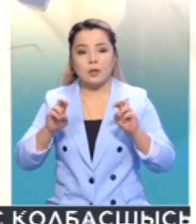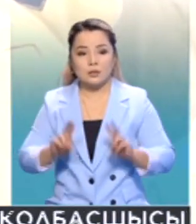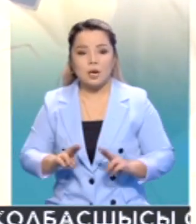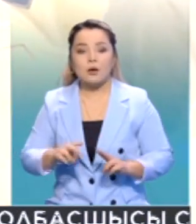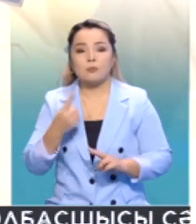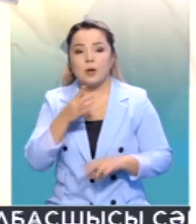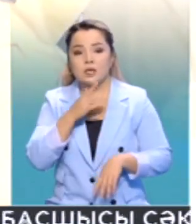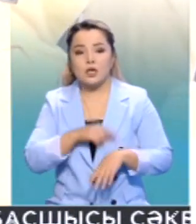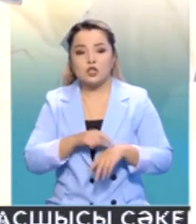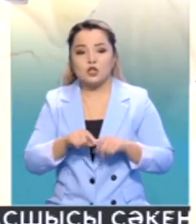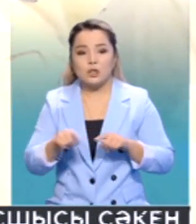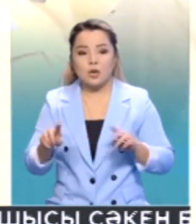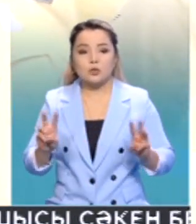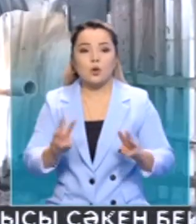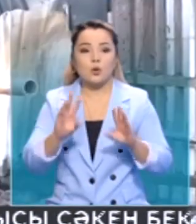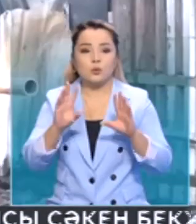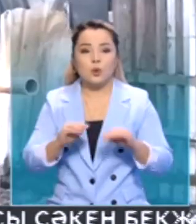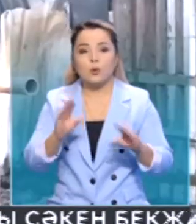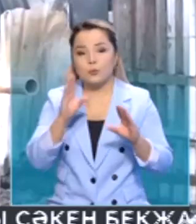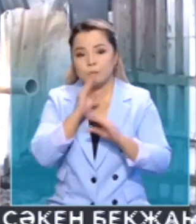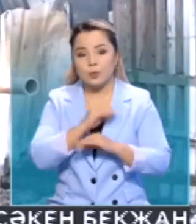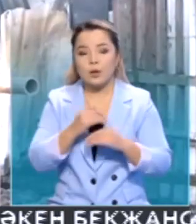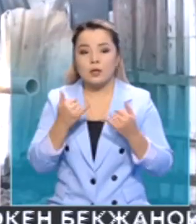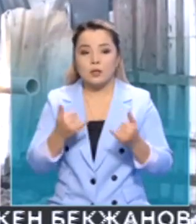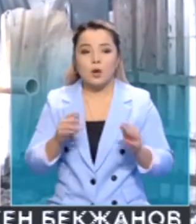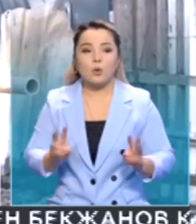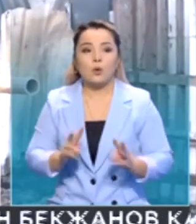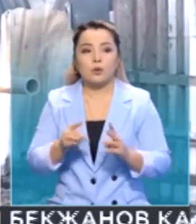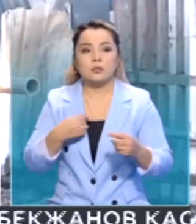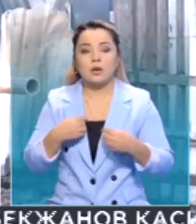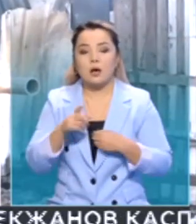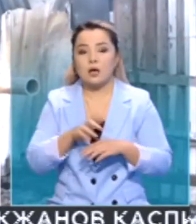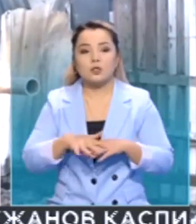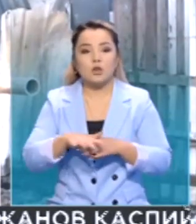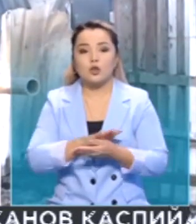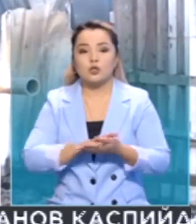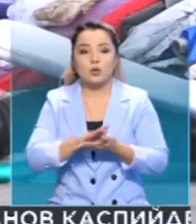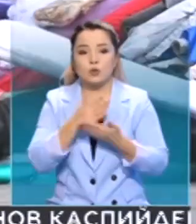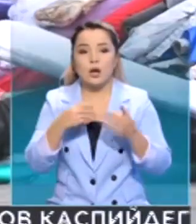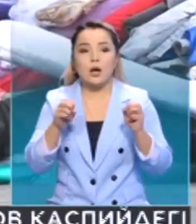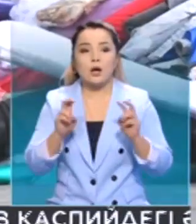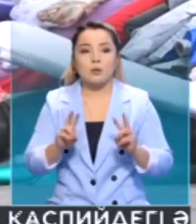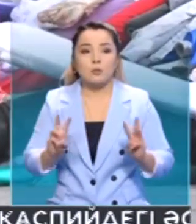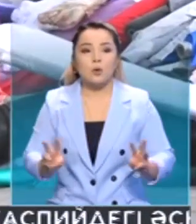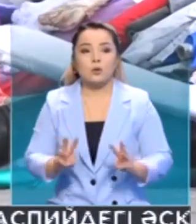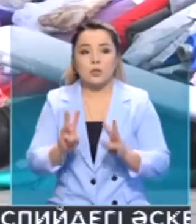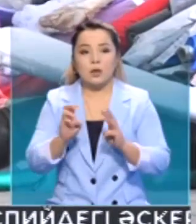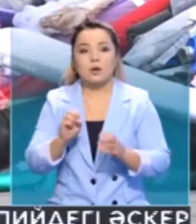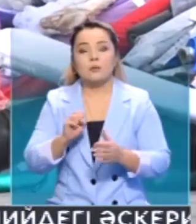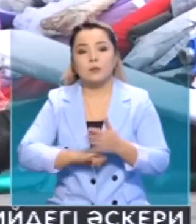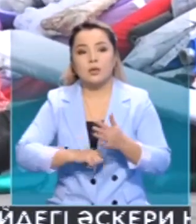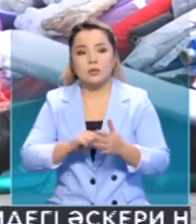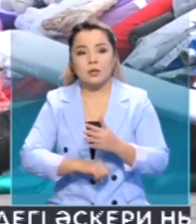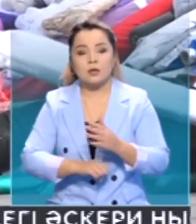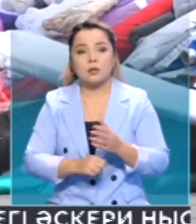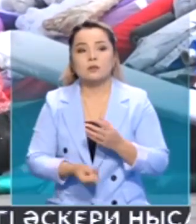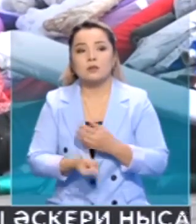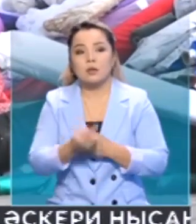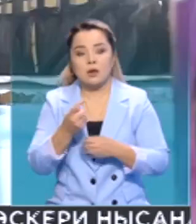ішінде тілсіз жауды сөндіріп үлгерді. Абырой болғанда өрттен зардап шеккендер жоқ. Қазір арнайы мамандар өрттің шығу себептерін